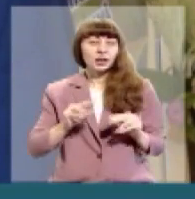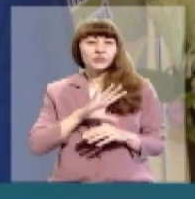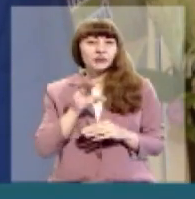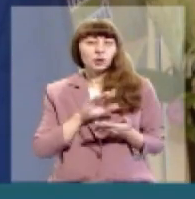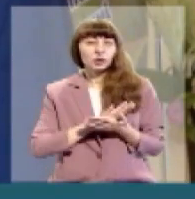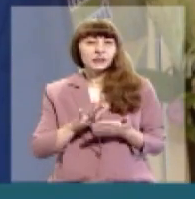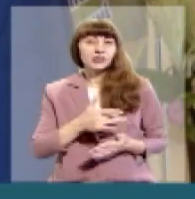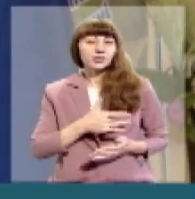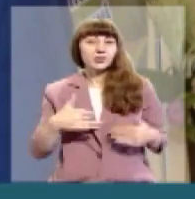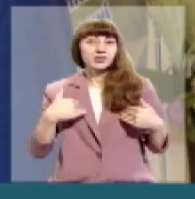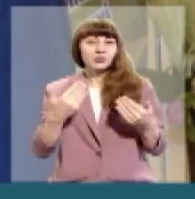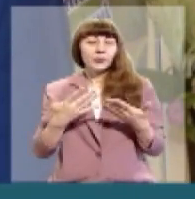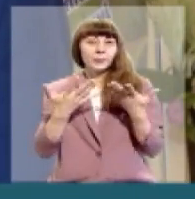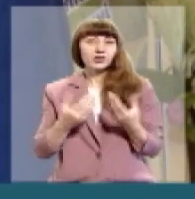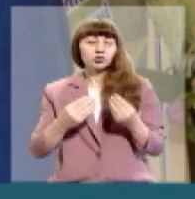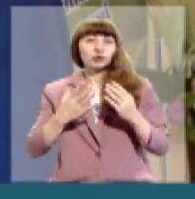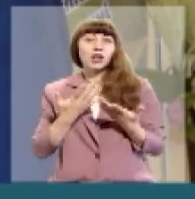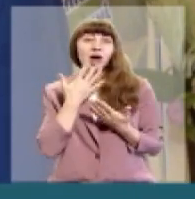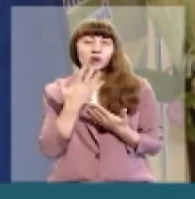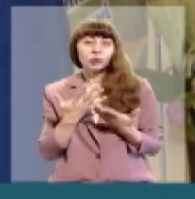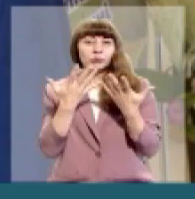табыс, бірінші бейбітшілік өмір,